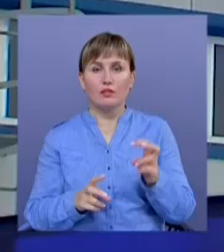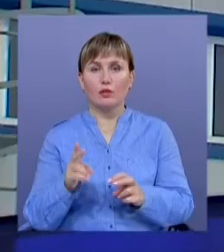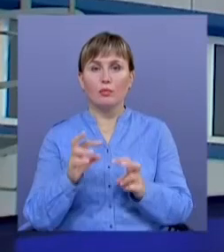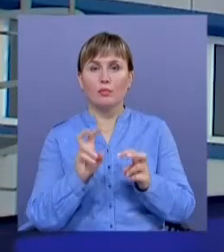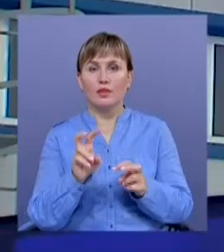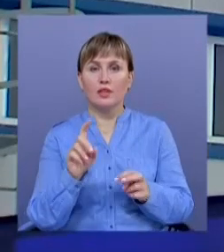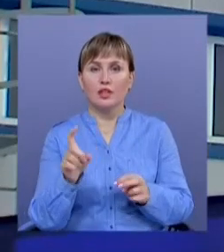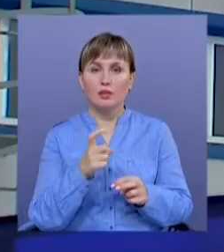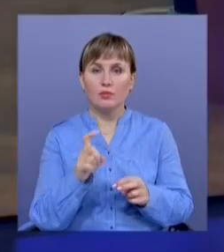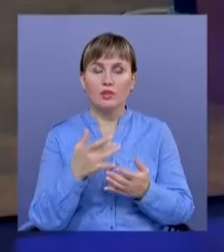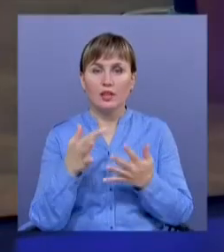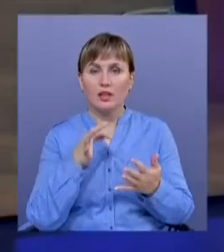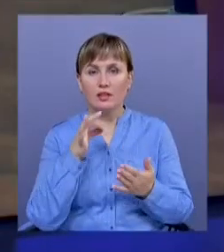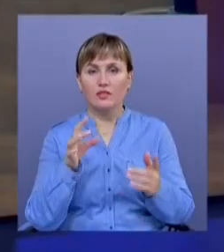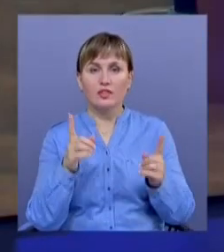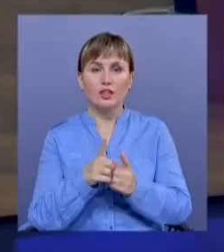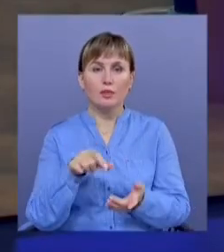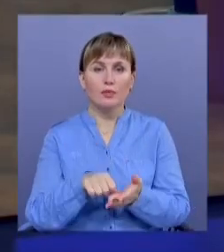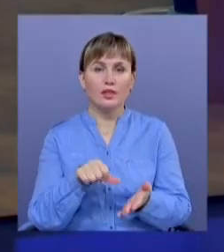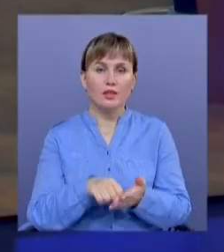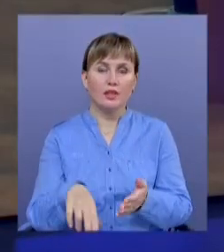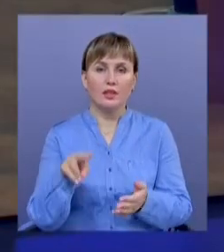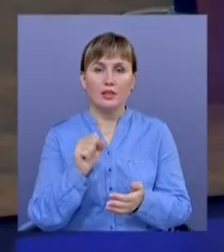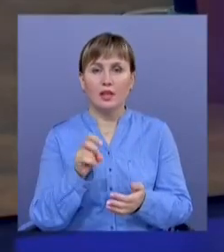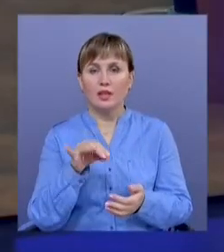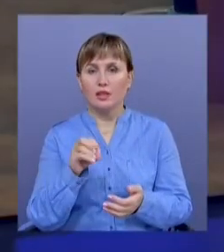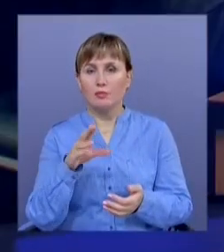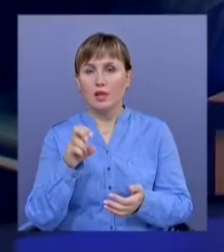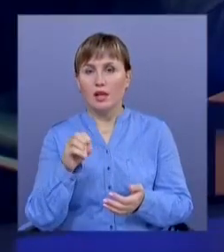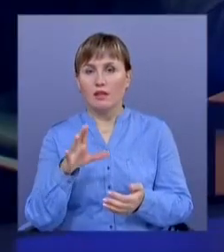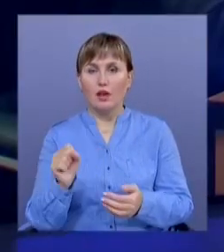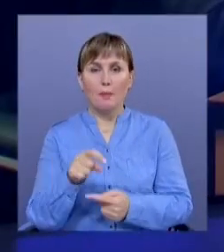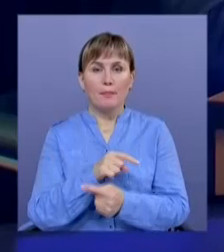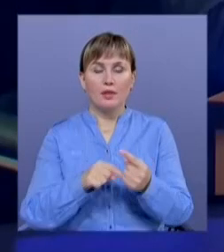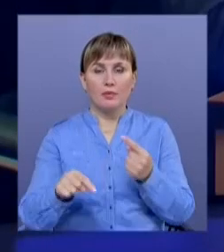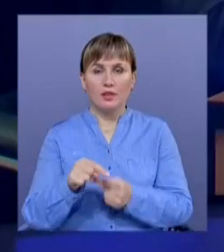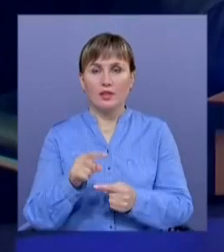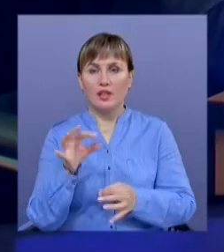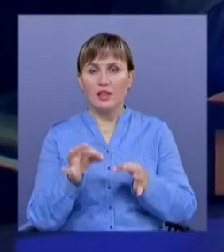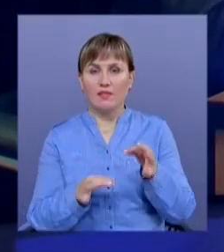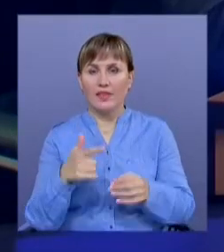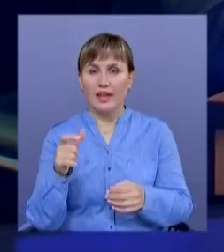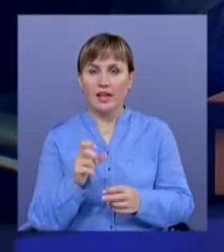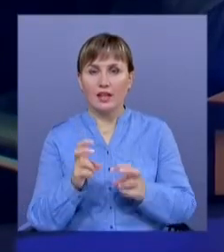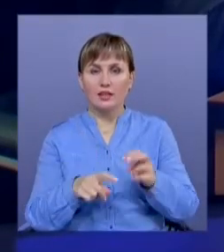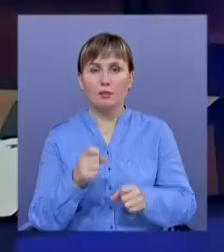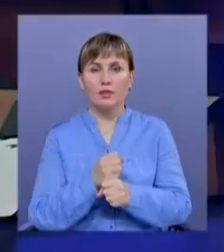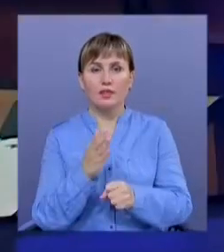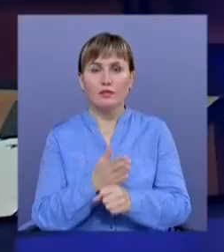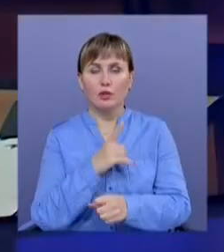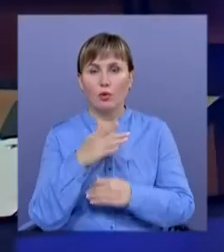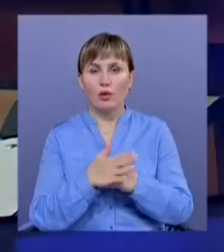производству химических реагентов встретились представители Дании Испаевой. Предприятие обеспечивает нефтегазовую промышленность. Здесь производят